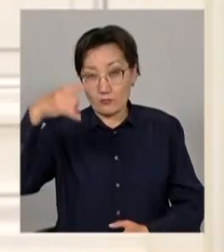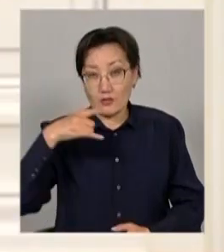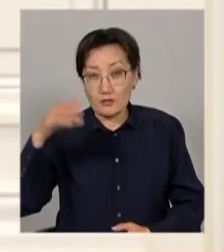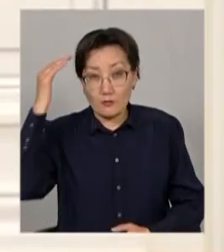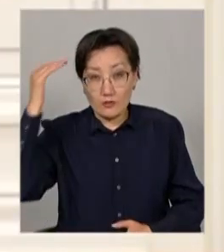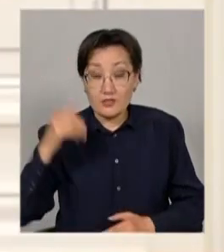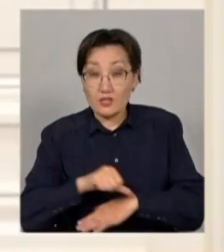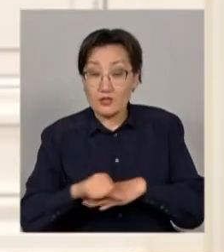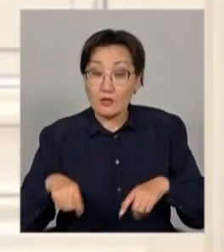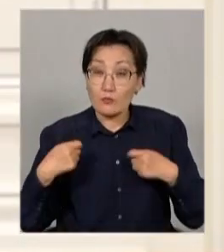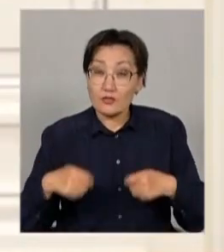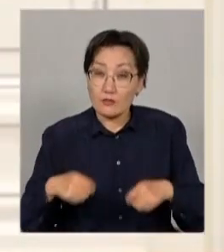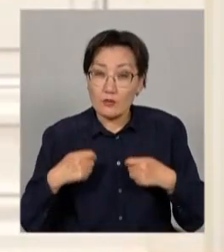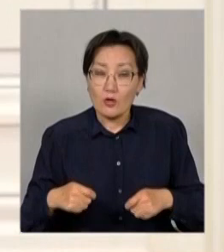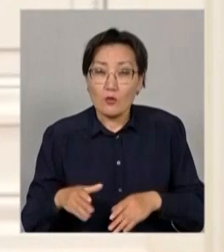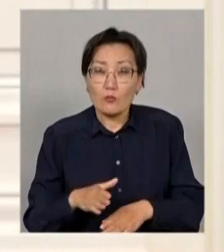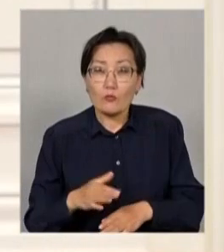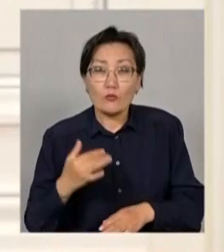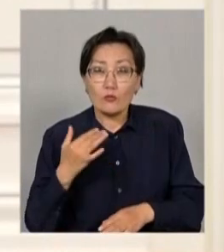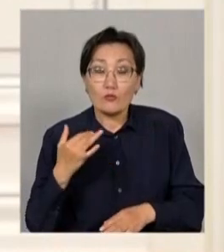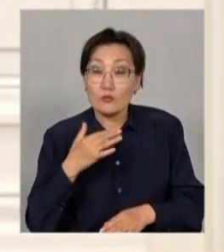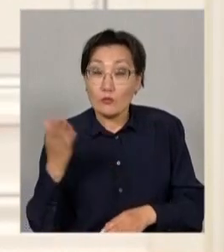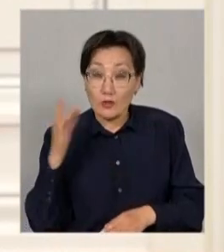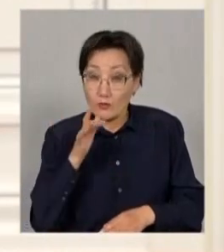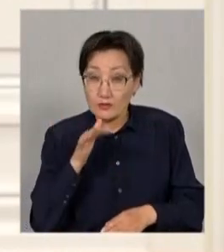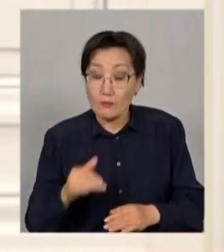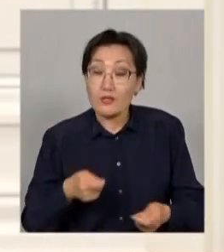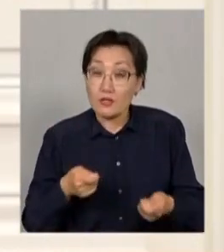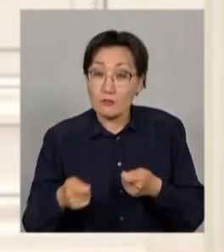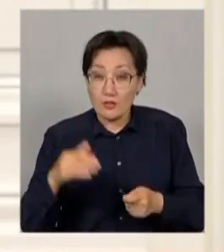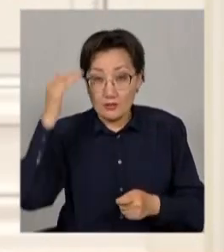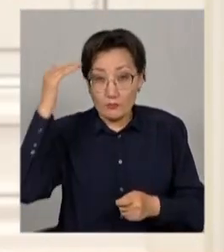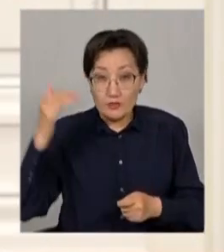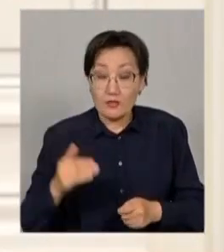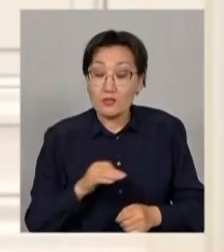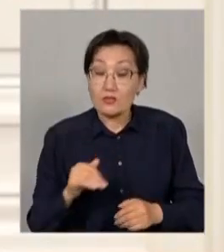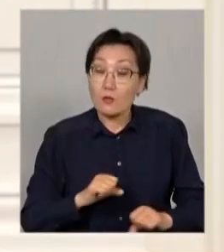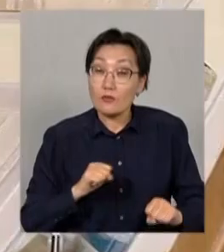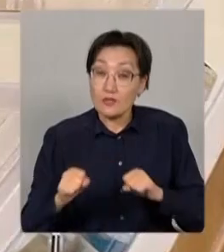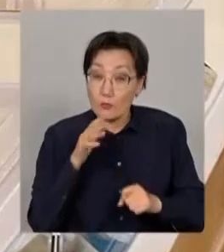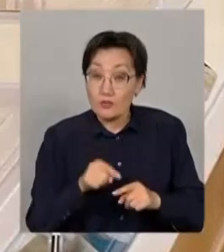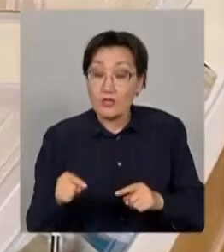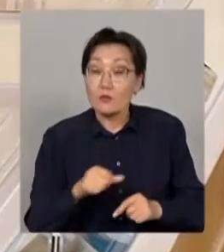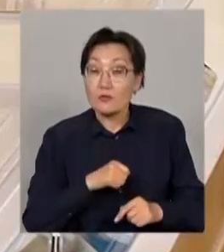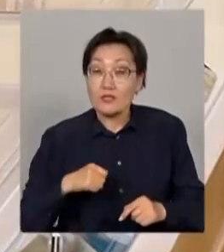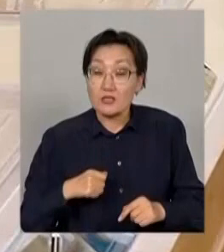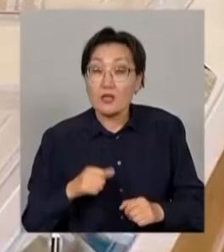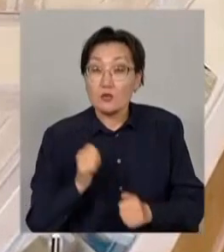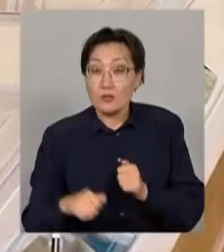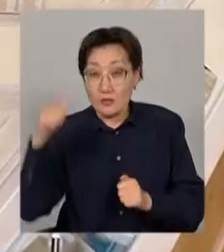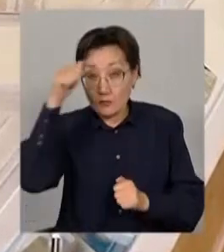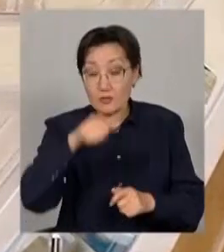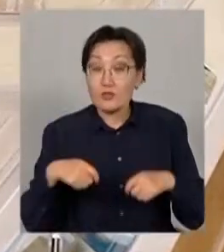Тәжікстанның сыртқы сауда құрылымында талайдан бері жетекші орынды ұстап тұр. Сіздің Тәжікстанға жасаған ресми сапарыңыз кезінде өзіңізбен жыл сайынғы